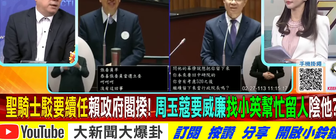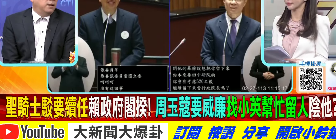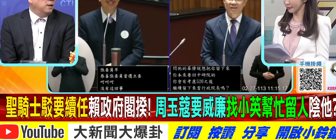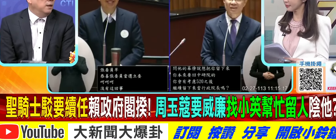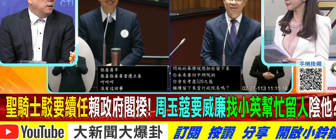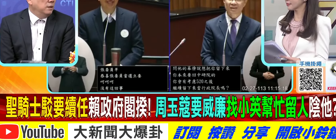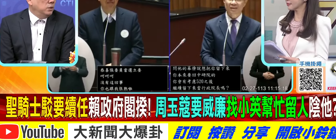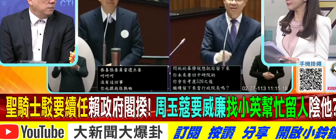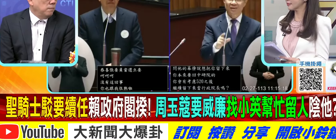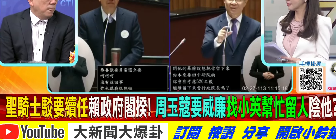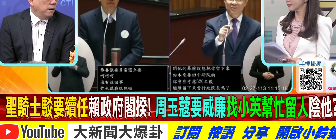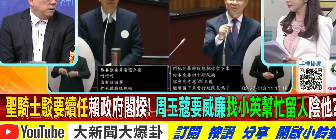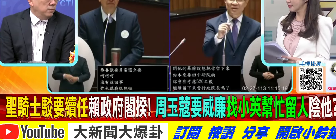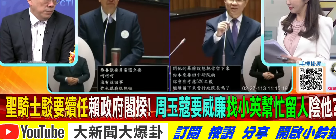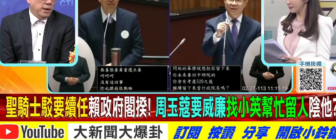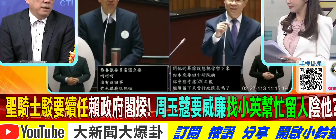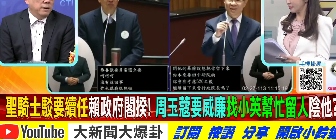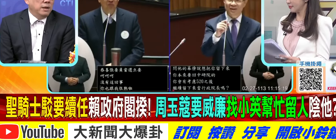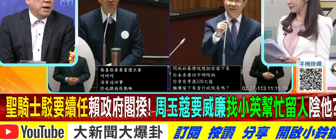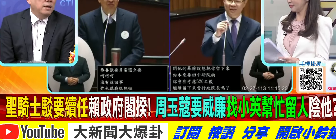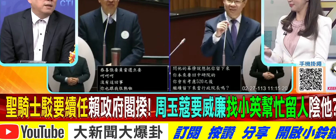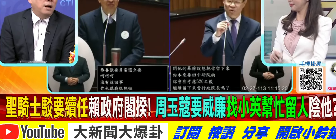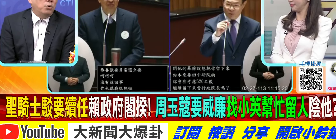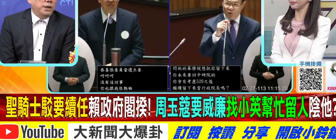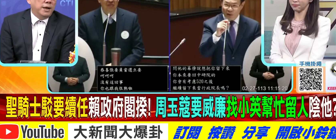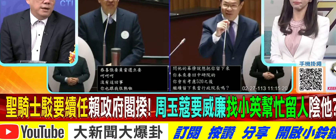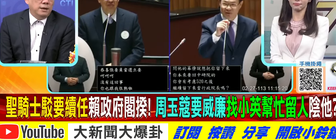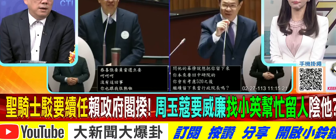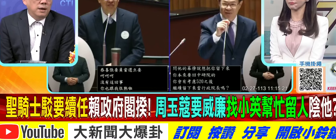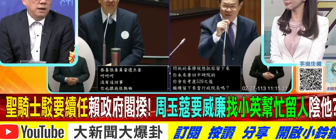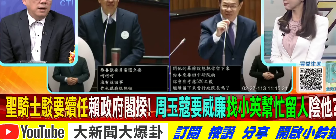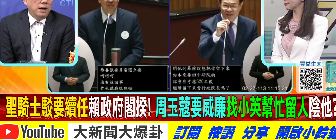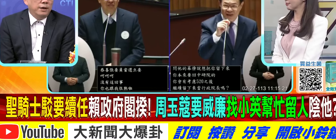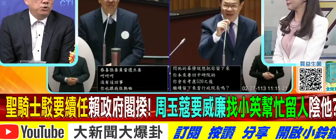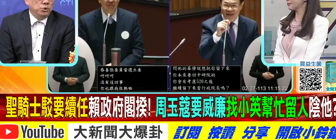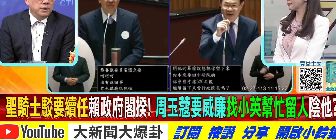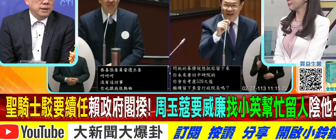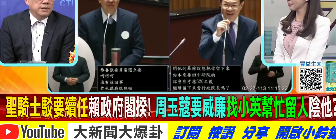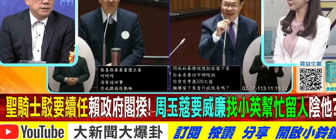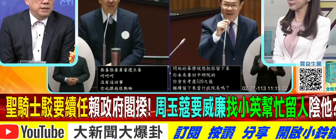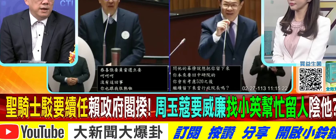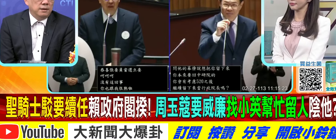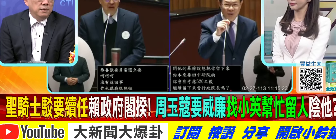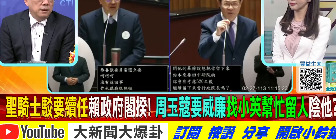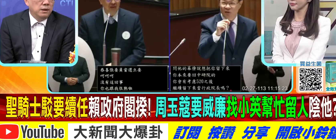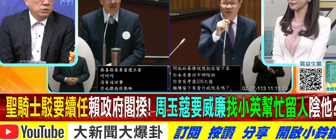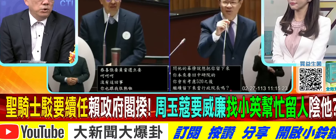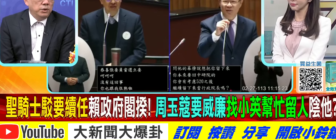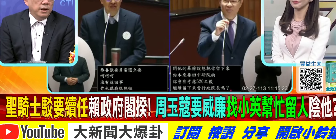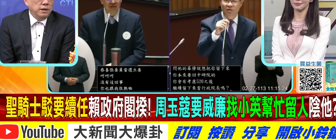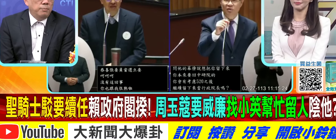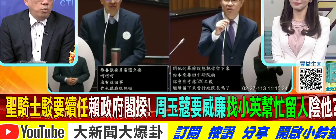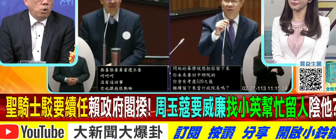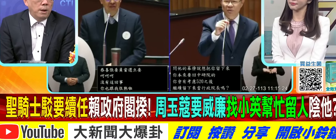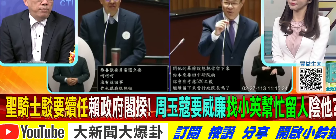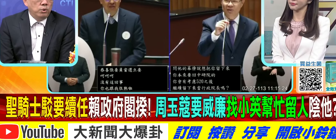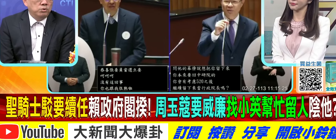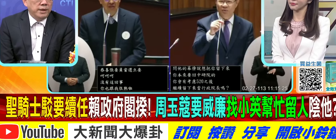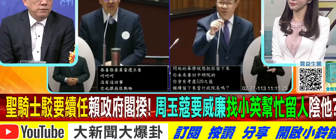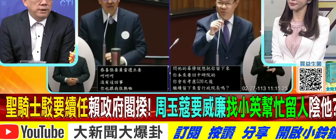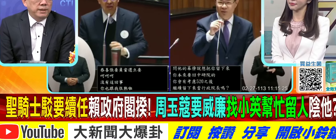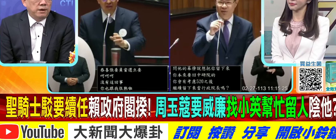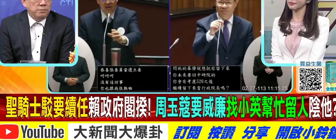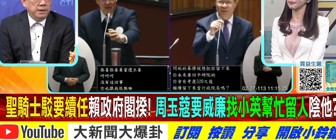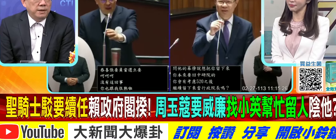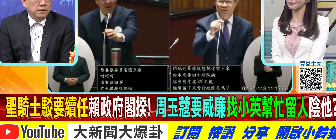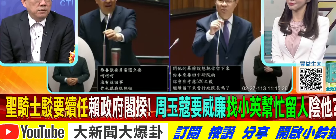啊， 当然， 对不对？因为你看他回答那个海巡那个事件，就有点那个破碗破摔